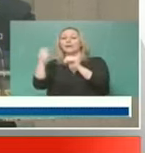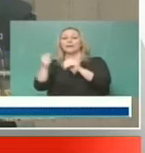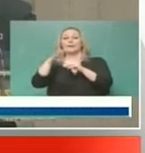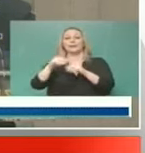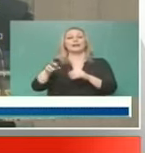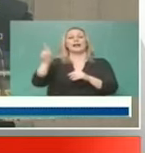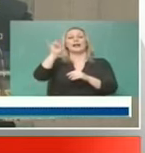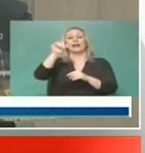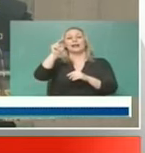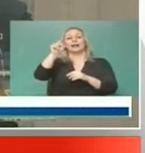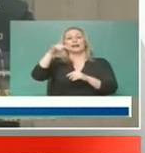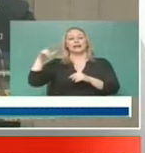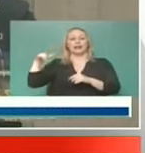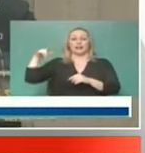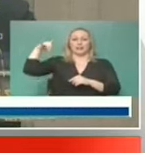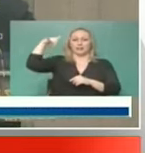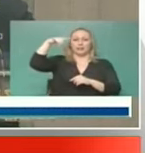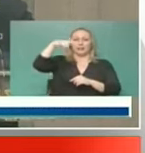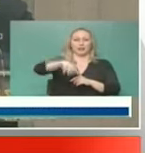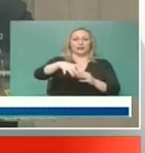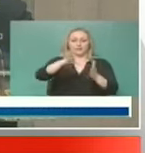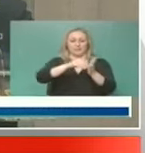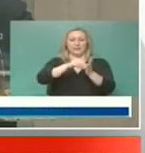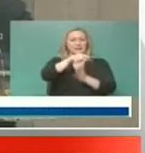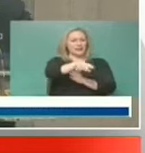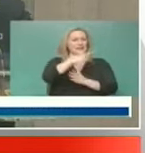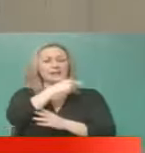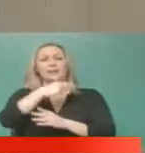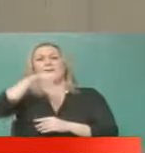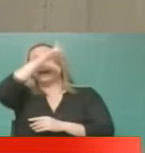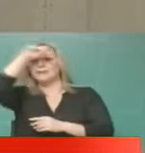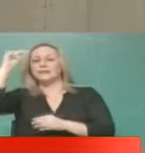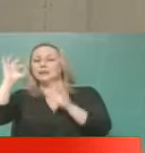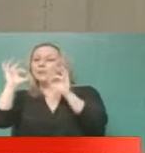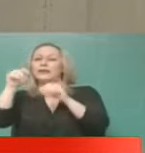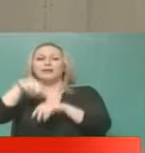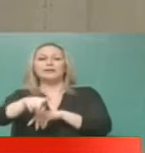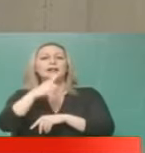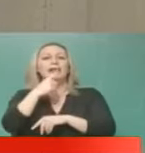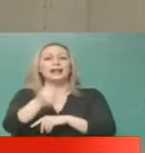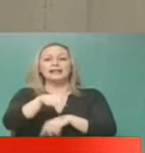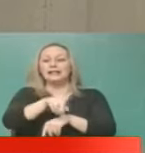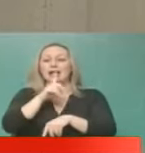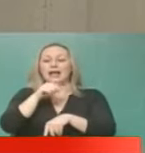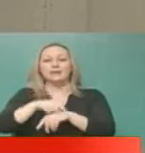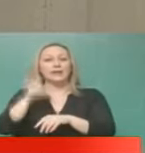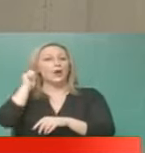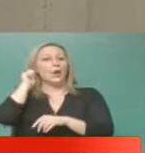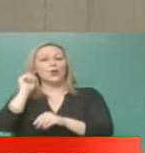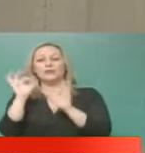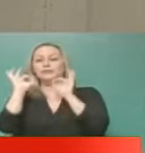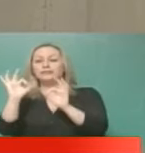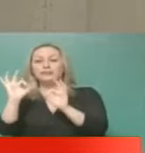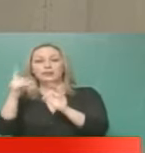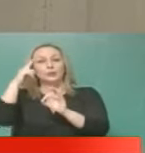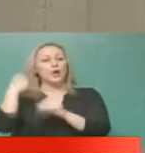τότε? Είπατε τι να κάνουμε με τα ονόματα. Πρέπει να δούμε τι θα κάνουμε με τα ονόματα. Τι κάνουμε με τα ονόματα? Μακεδονία και ΚΤΕΛ. Αυτό δεν θα πει να αλλάξουμε το